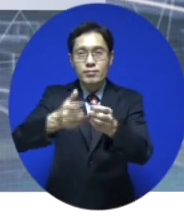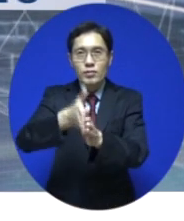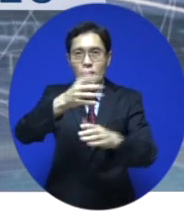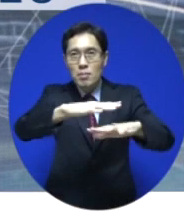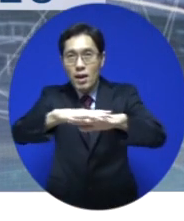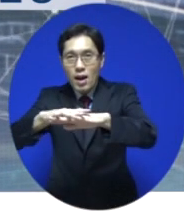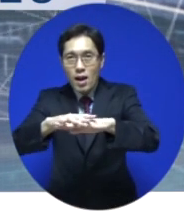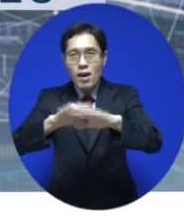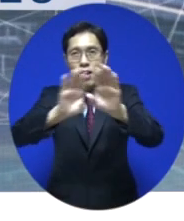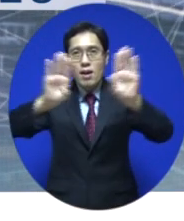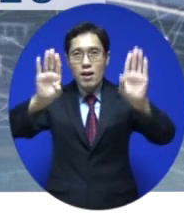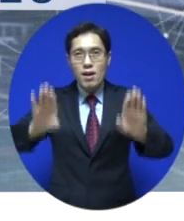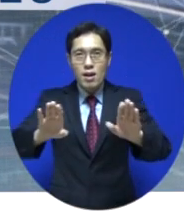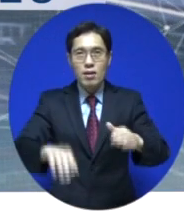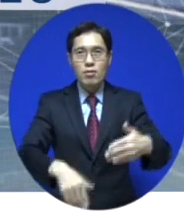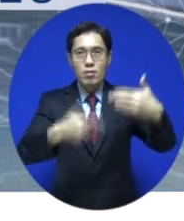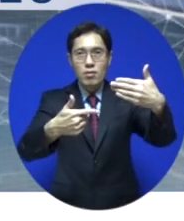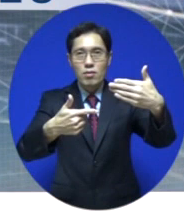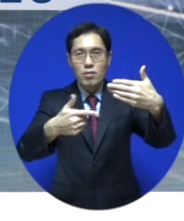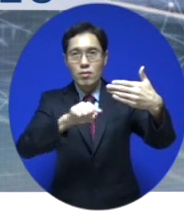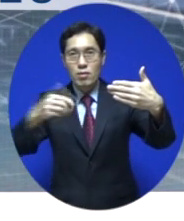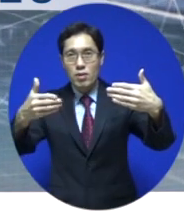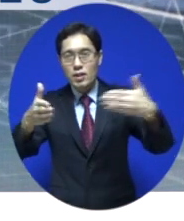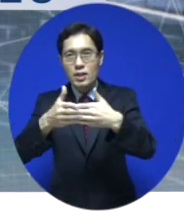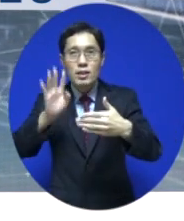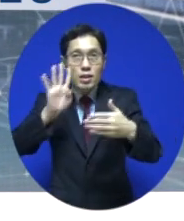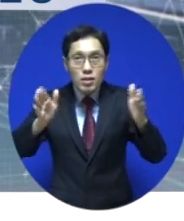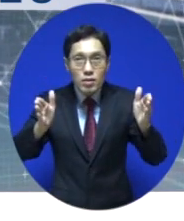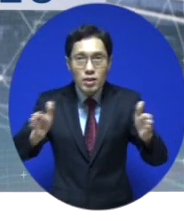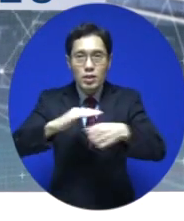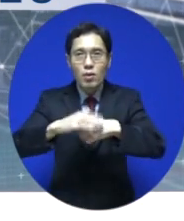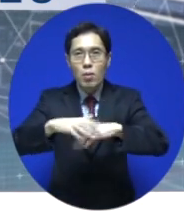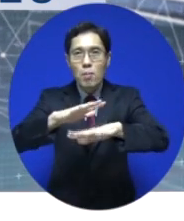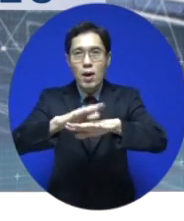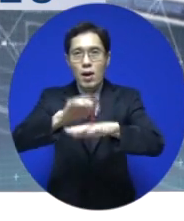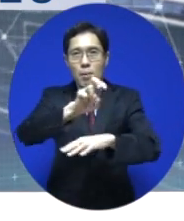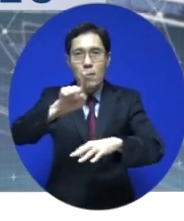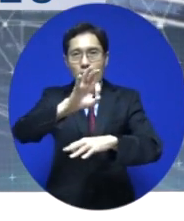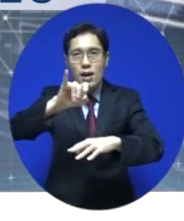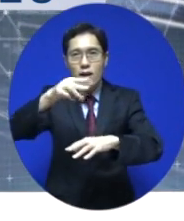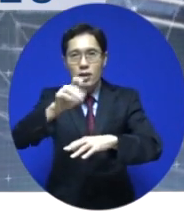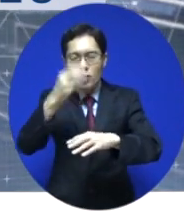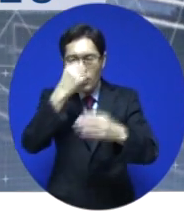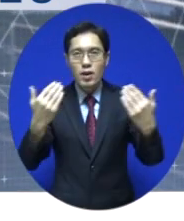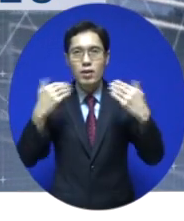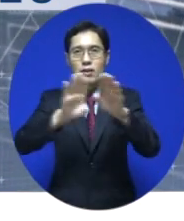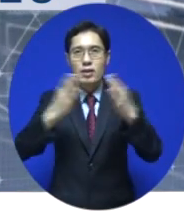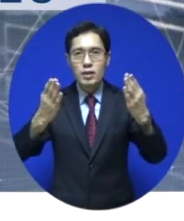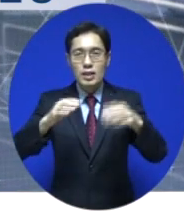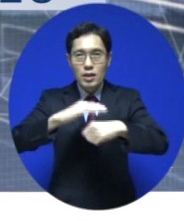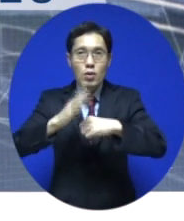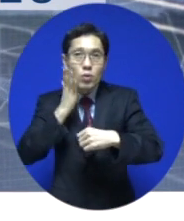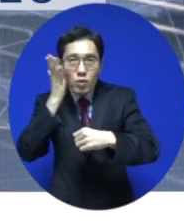제6회 도시농업박람회가 지난 6일부터 9일까지 나흘간 대구 농업 마이스터 고등학교에서 열렸습니다. 대구